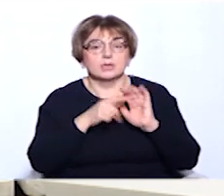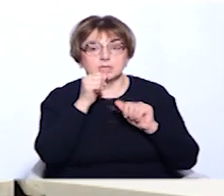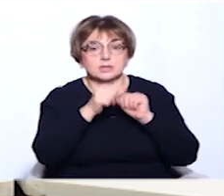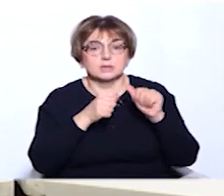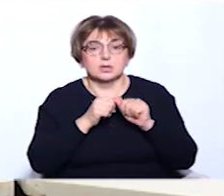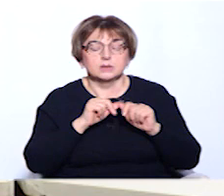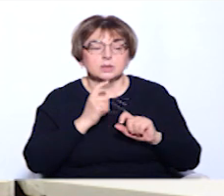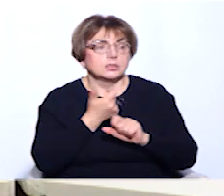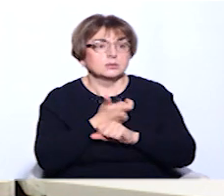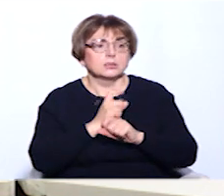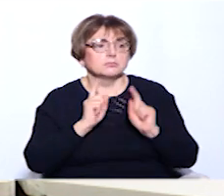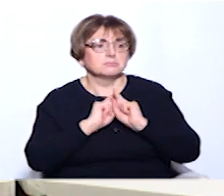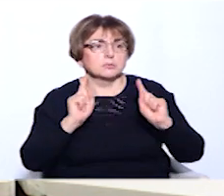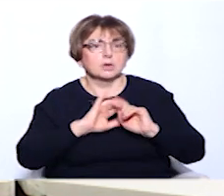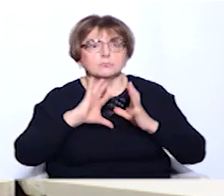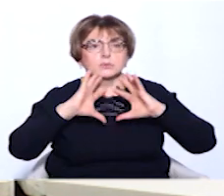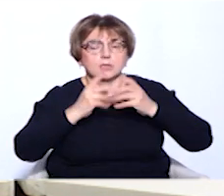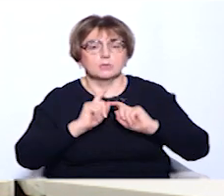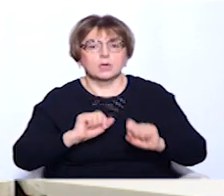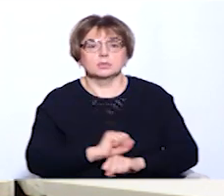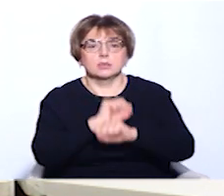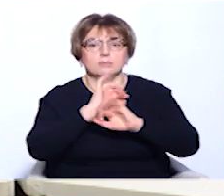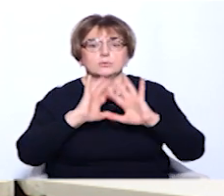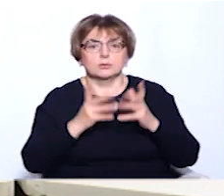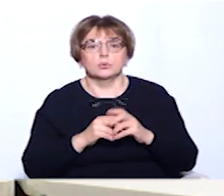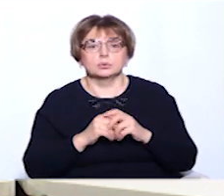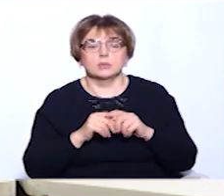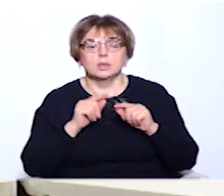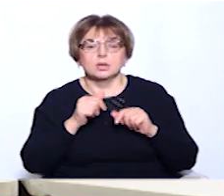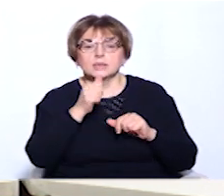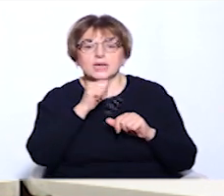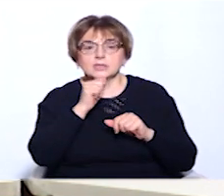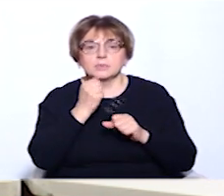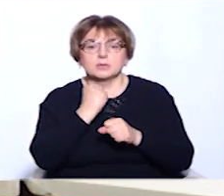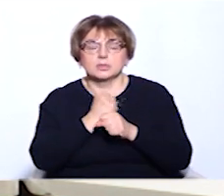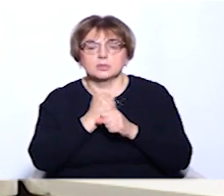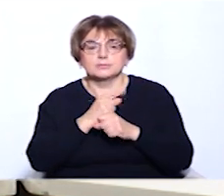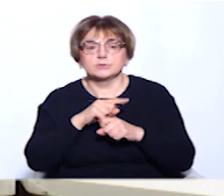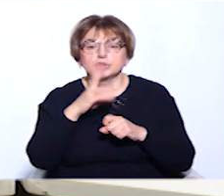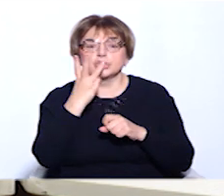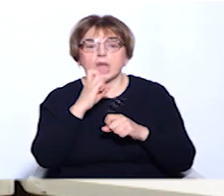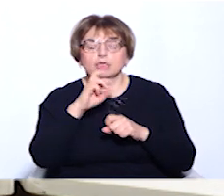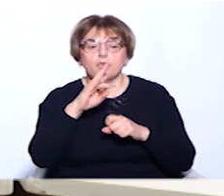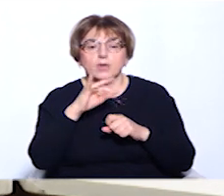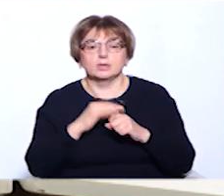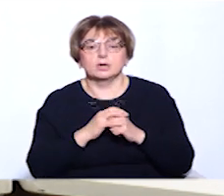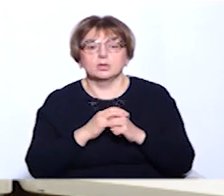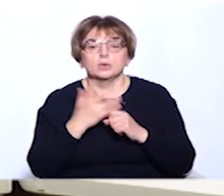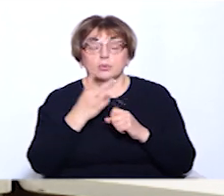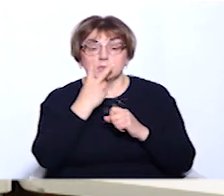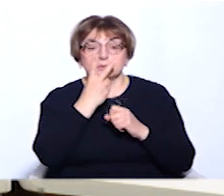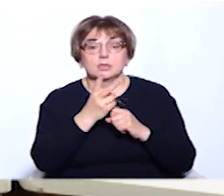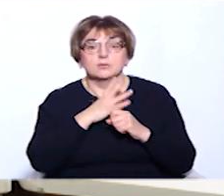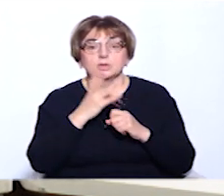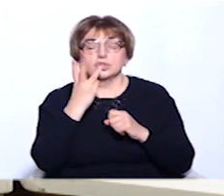სრულიად რევოლუცია მოხდა ქიმიის სამყაროში, როდესაც ვიოლერმა ექსპერიმენტულად მიიღო შარდოვანა. მანამდე კი ჰქონდა